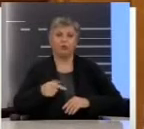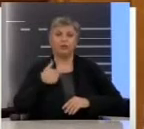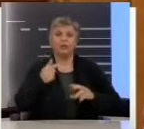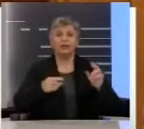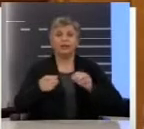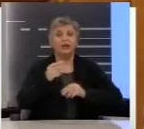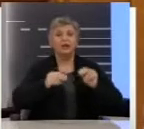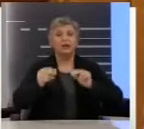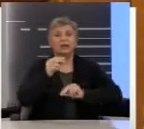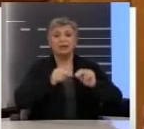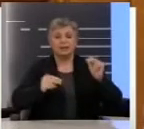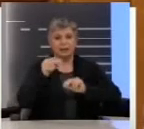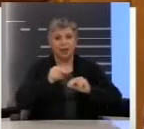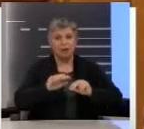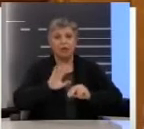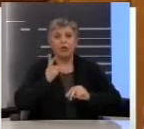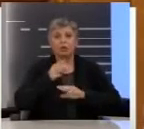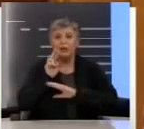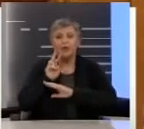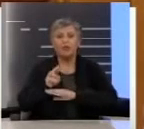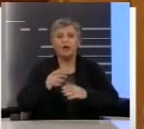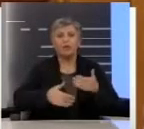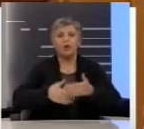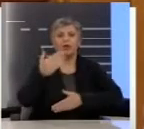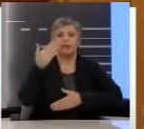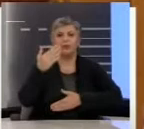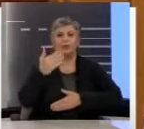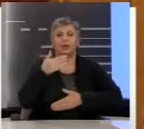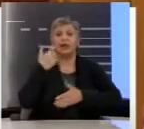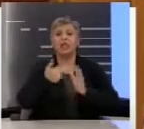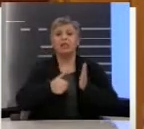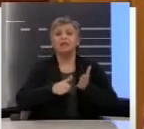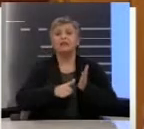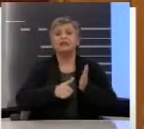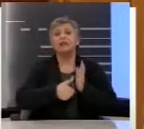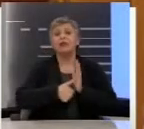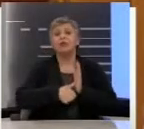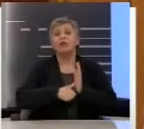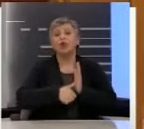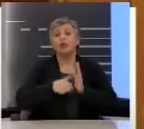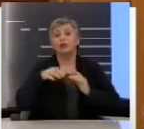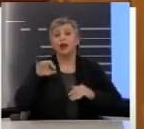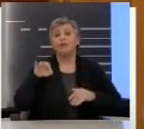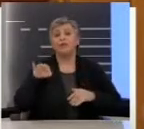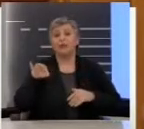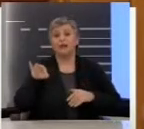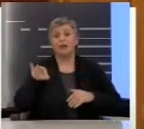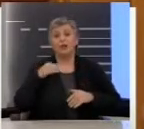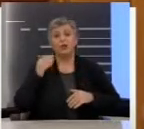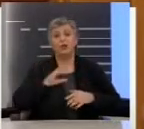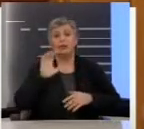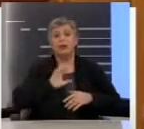να εμφανίζονται πρωτοσέλιδα του τύπου «Ταυτότητα φύλου αναζητά ο ΣΥΡΙΖΑ». Και το θεωρώ χυδαίο και